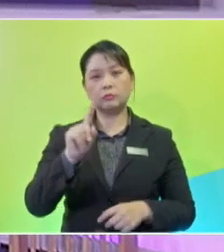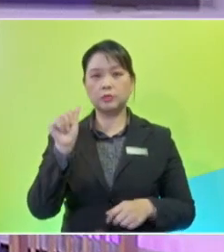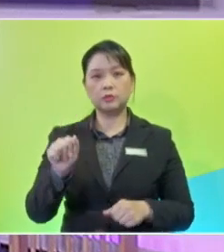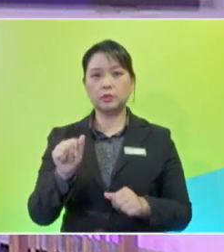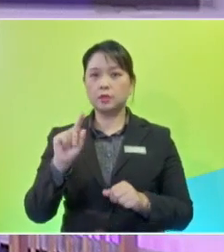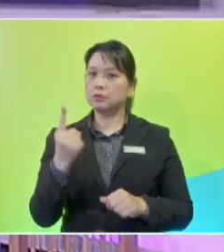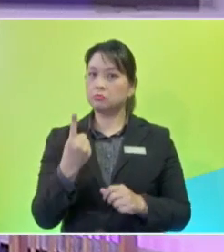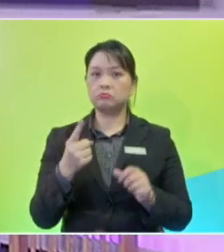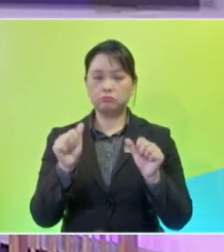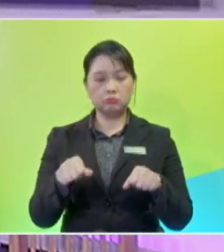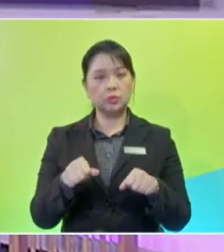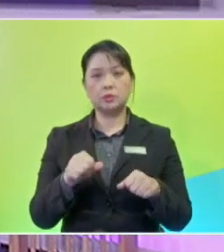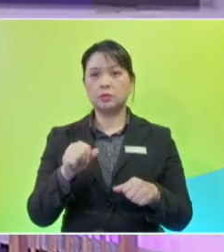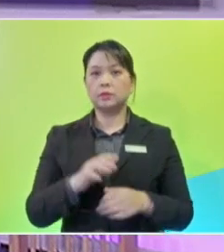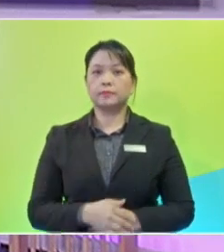oke